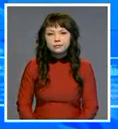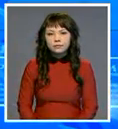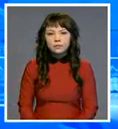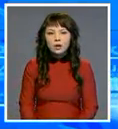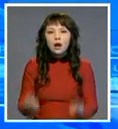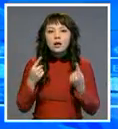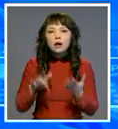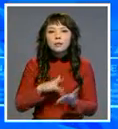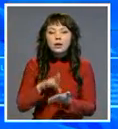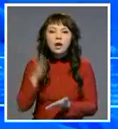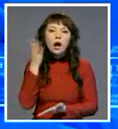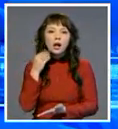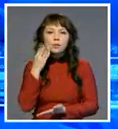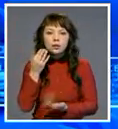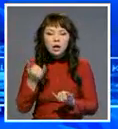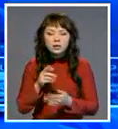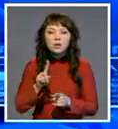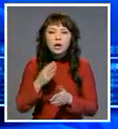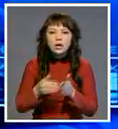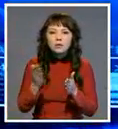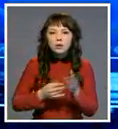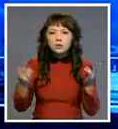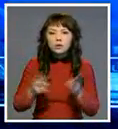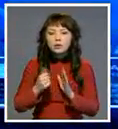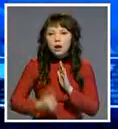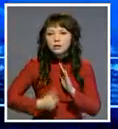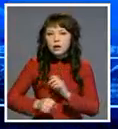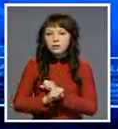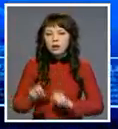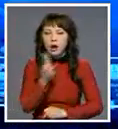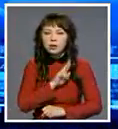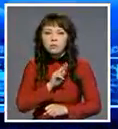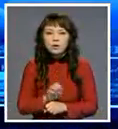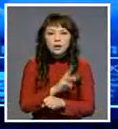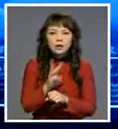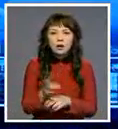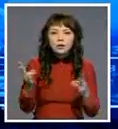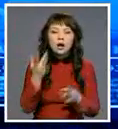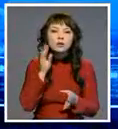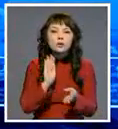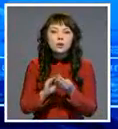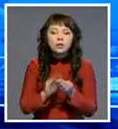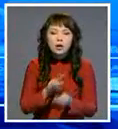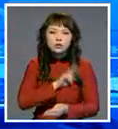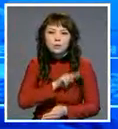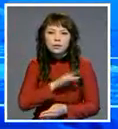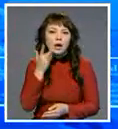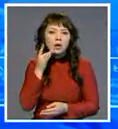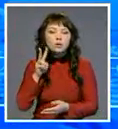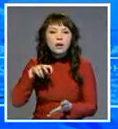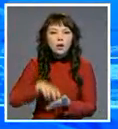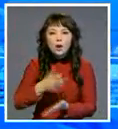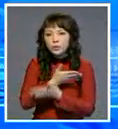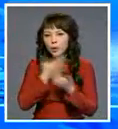Алып қала Алматыда бүгінде жұмыссыздықты жою үшін қолайлы шаралар қолға алынып жатыр. Өткені тұрақты жұмыс табуға бірінің шаһарда тіркеуі жоқ